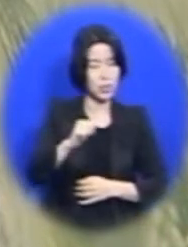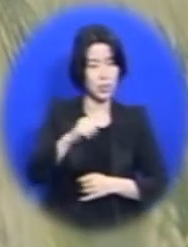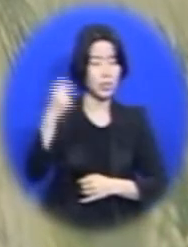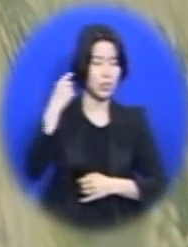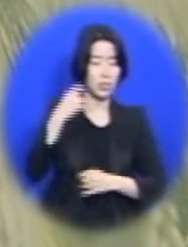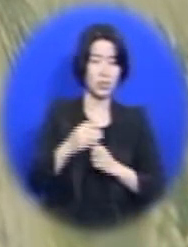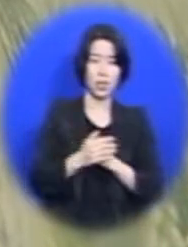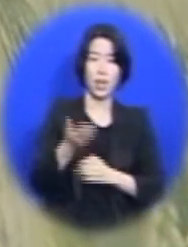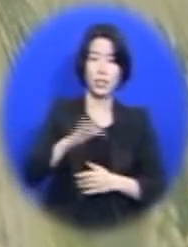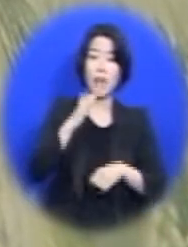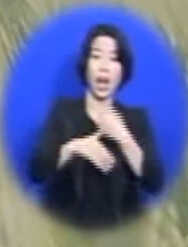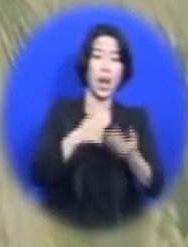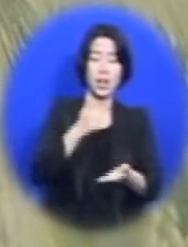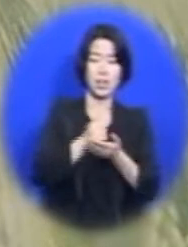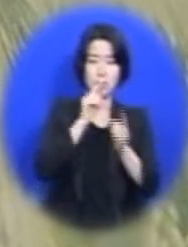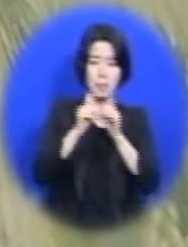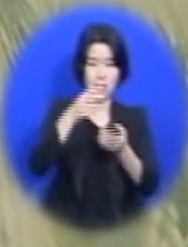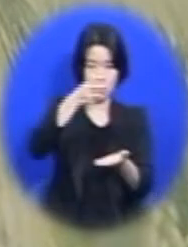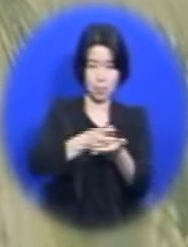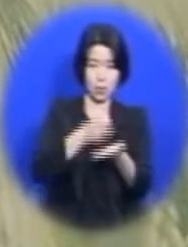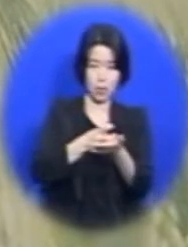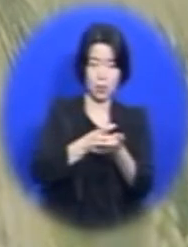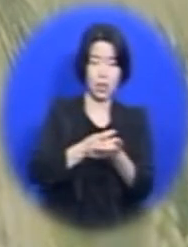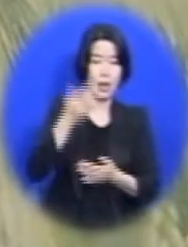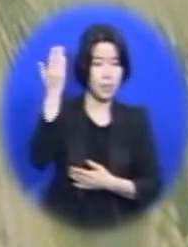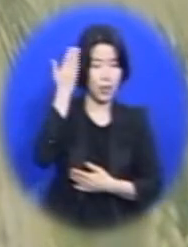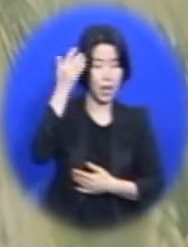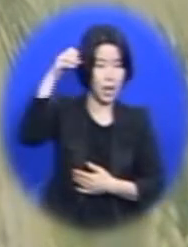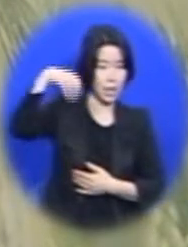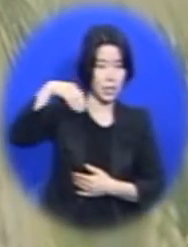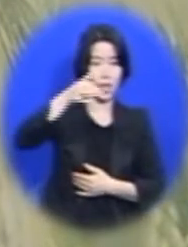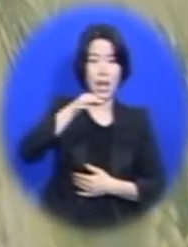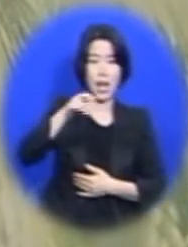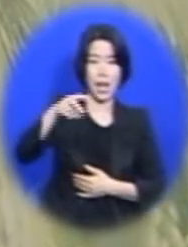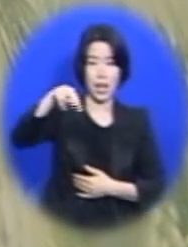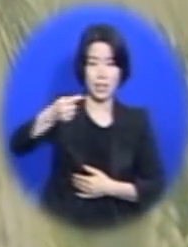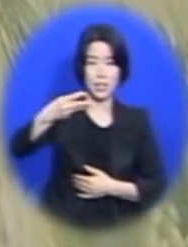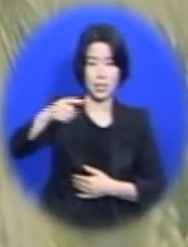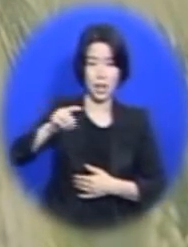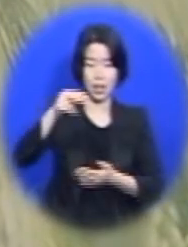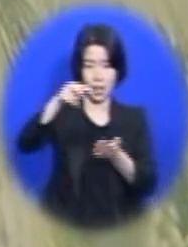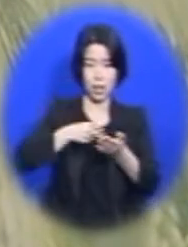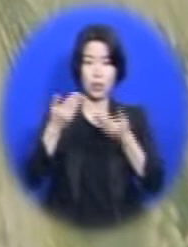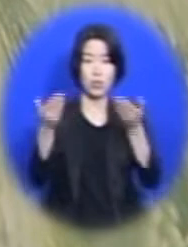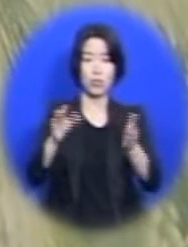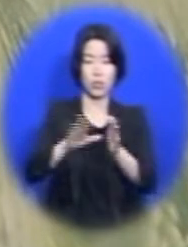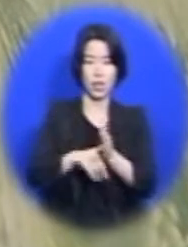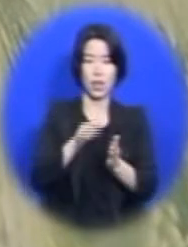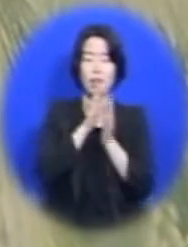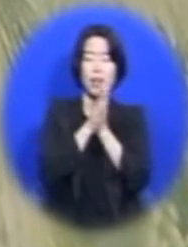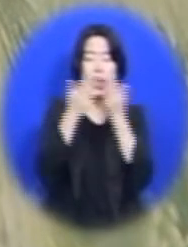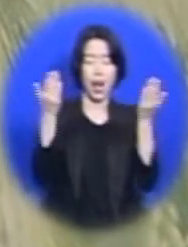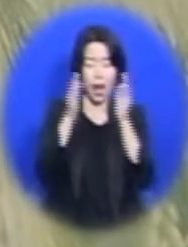그런데 하나님의 말씀, 율법을 학사 에스라가 읽어줄 때 그들이